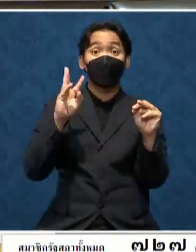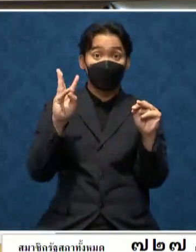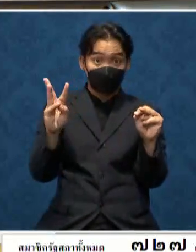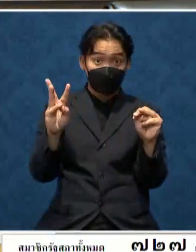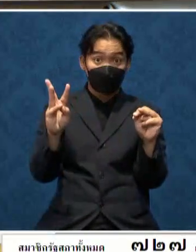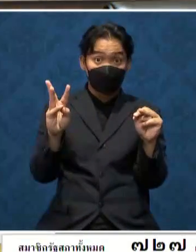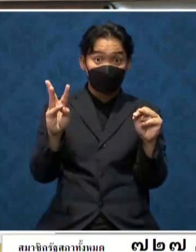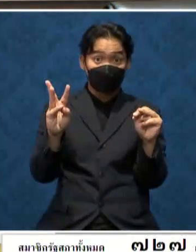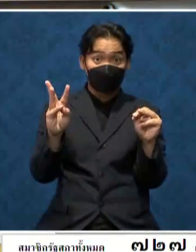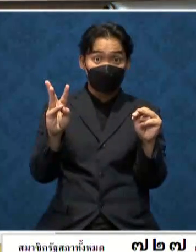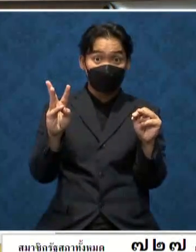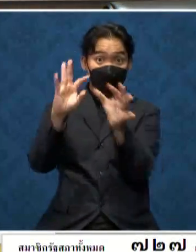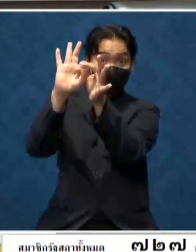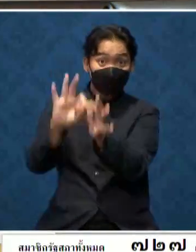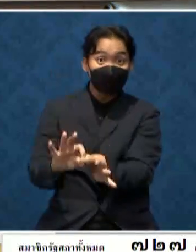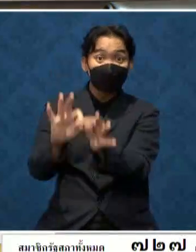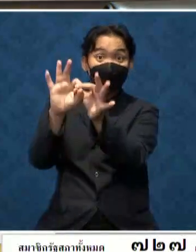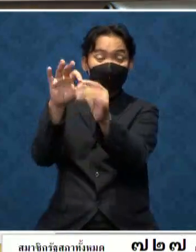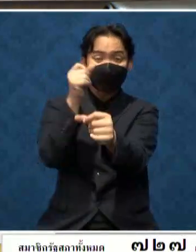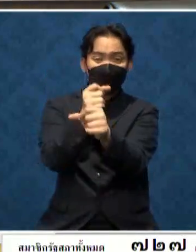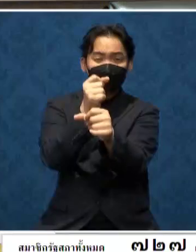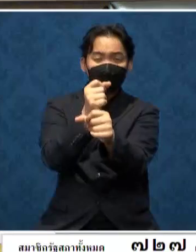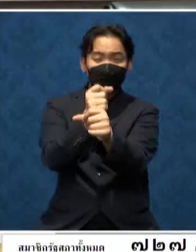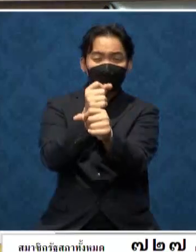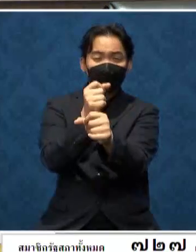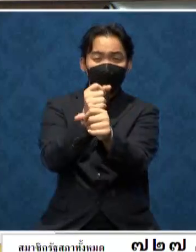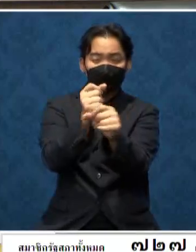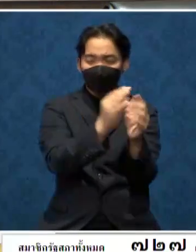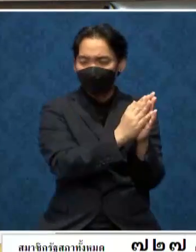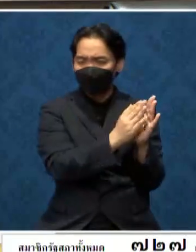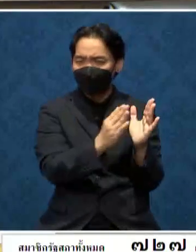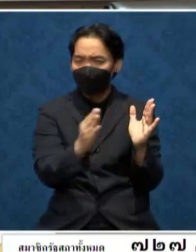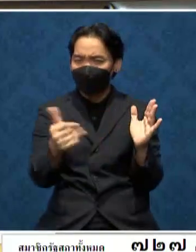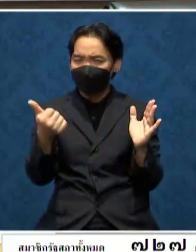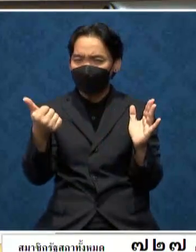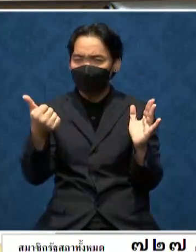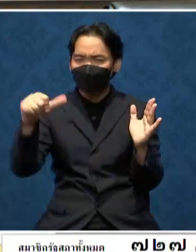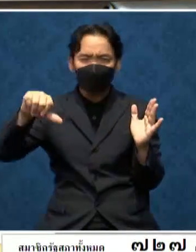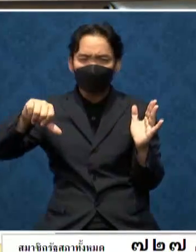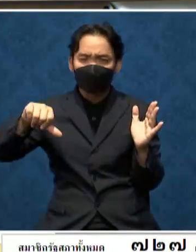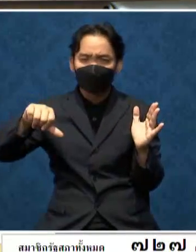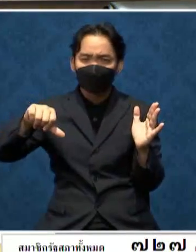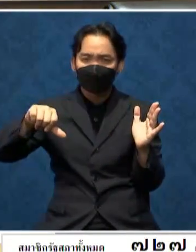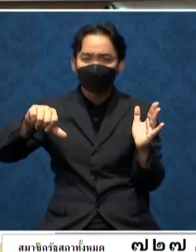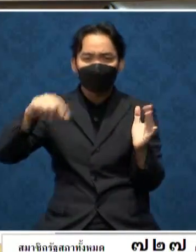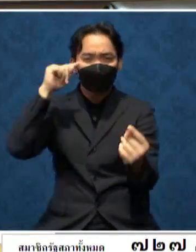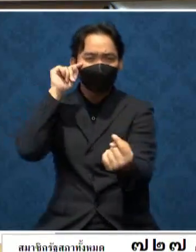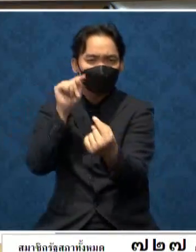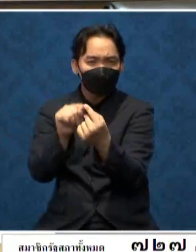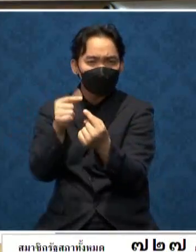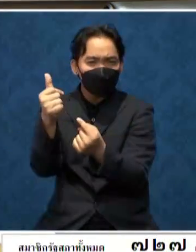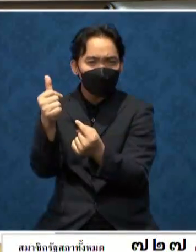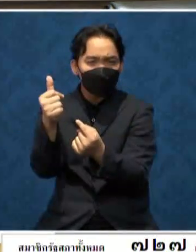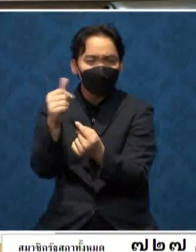ถือว่าเป็นขั้นตอนและระยะเวลาที่เหมาะสมหรือไม่We Areเขียนว่าไม่เหมาะสมให้มี